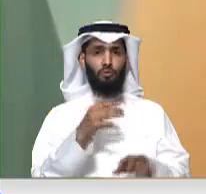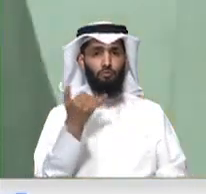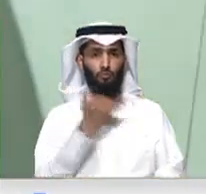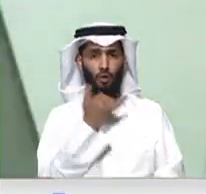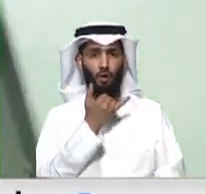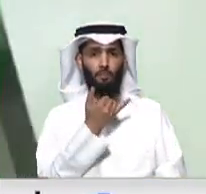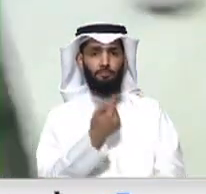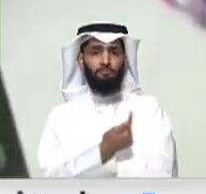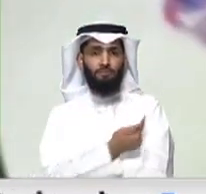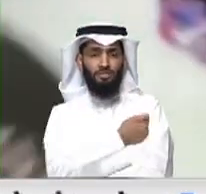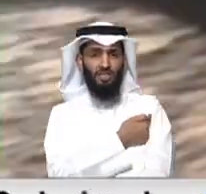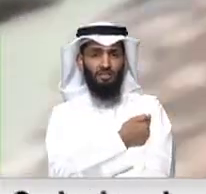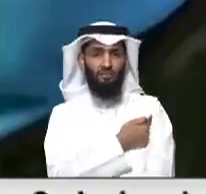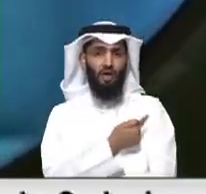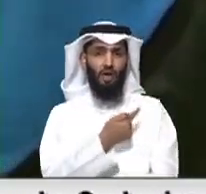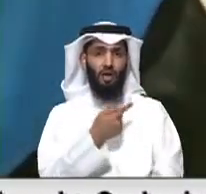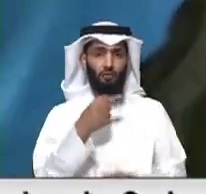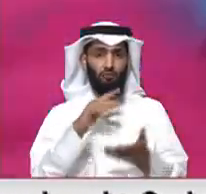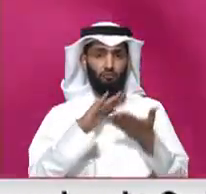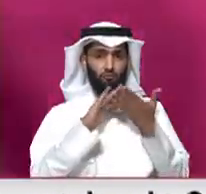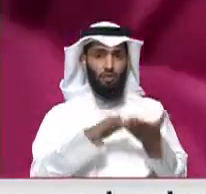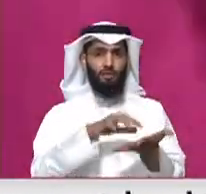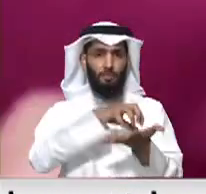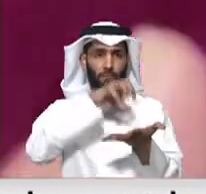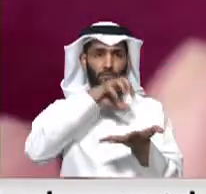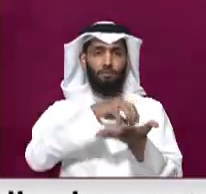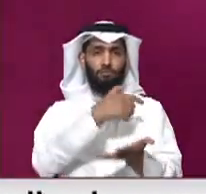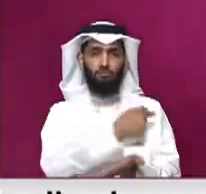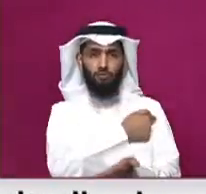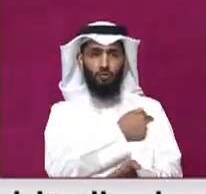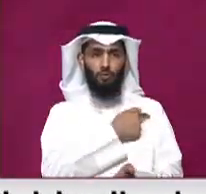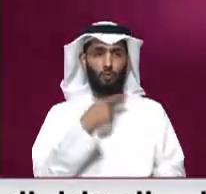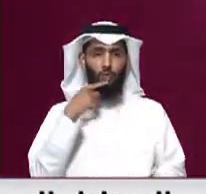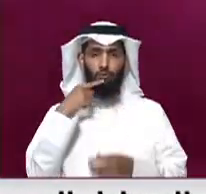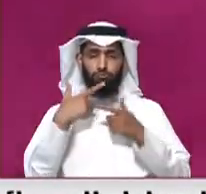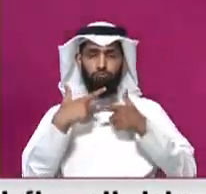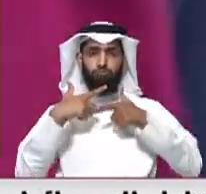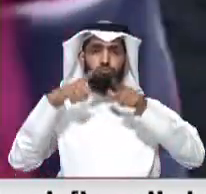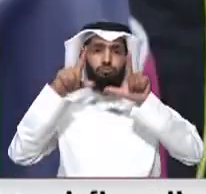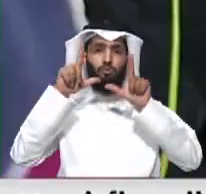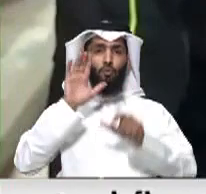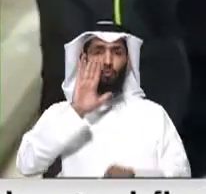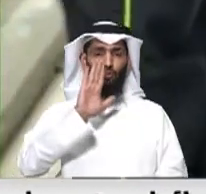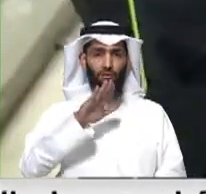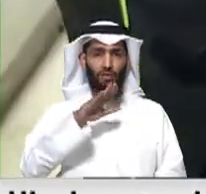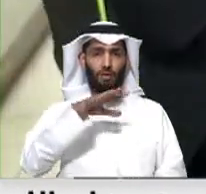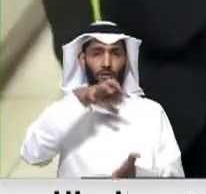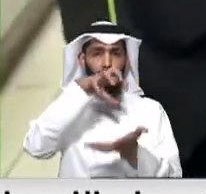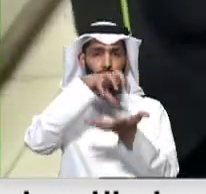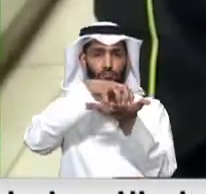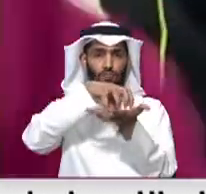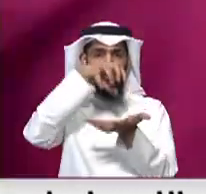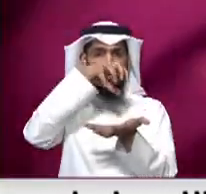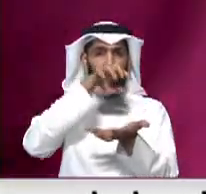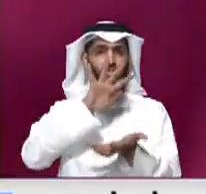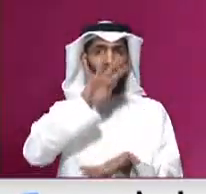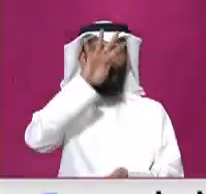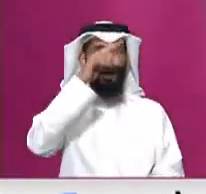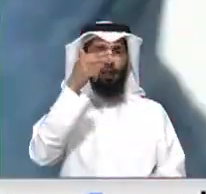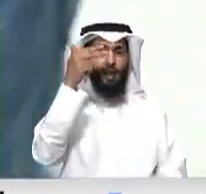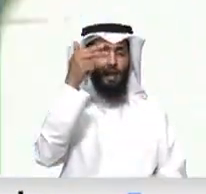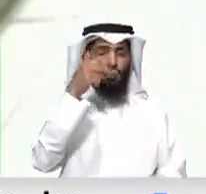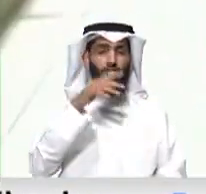بسرعة. ووصفت المتحدثة مارغريت هاريس الانهيار الذي شهده مستشفى الشفاء في شمال غزة بأنه